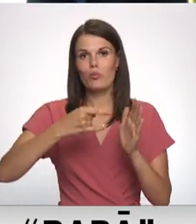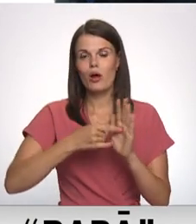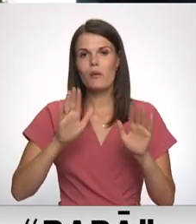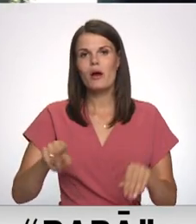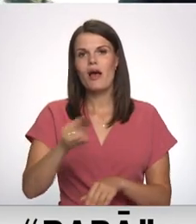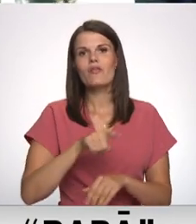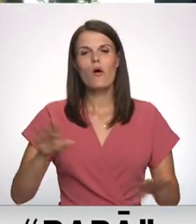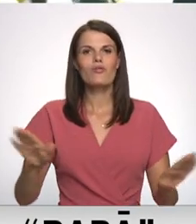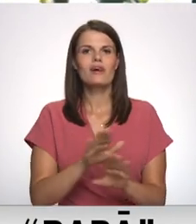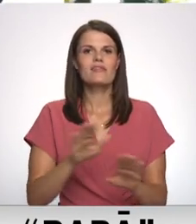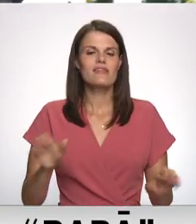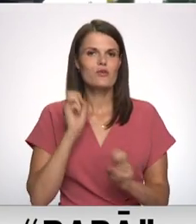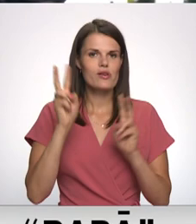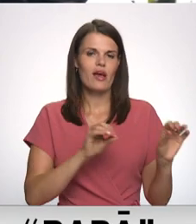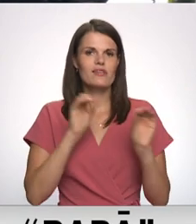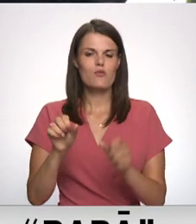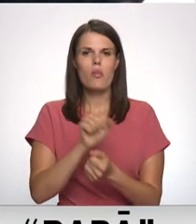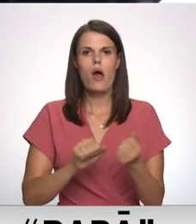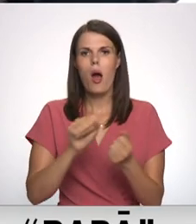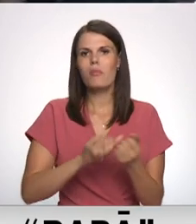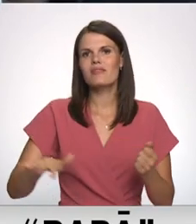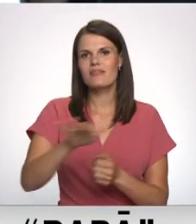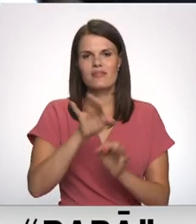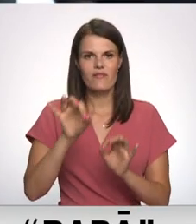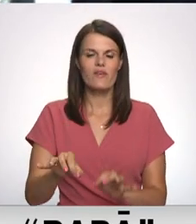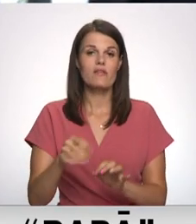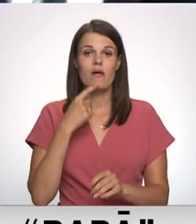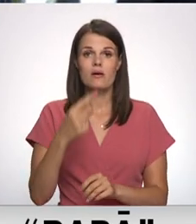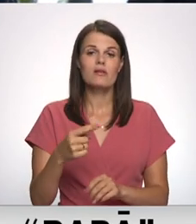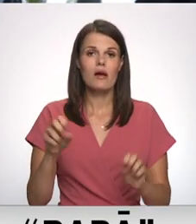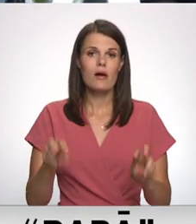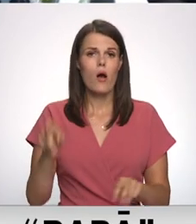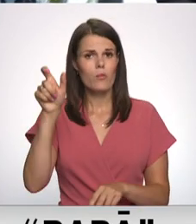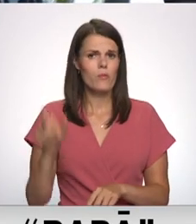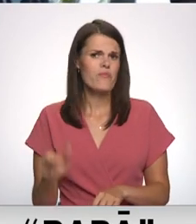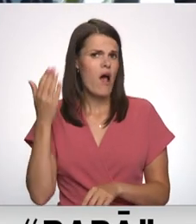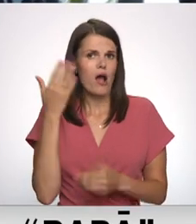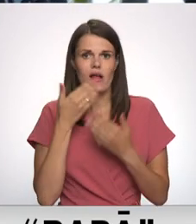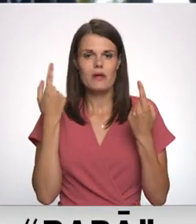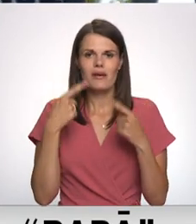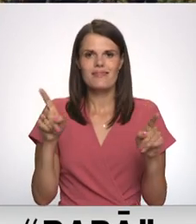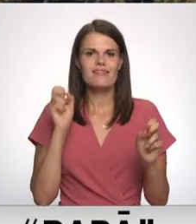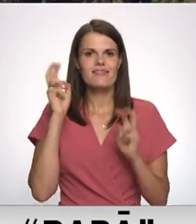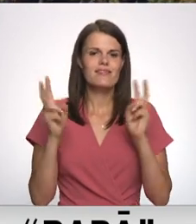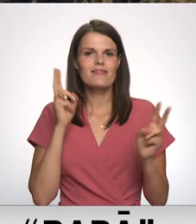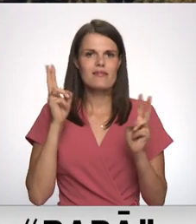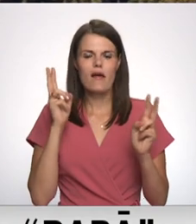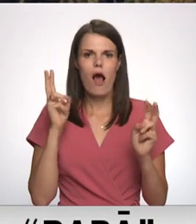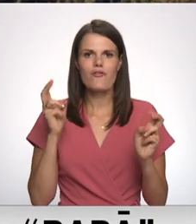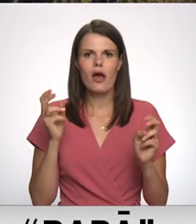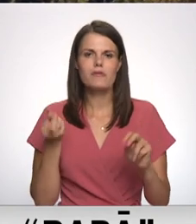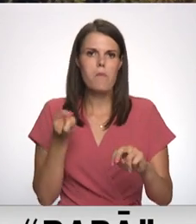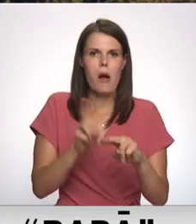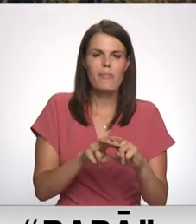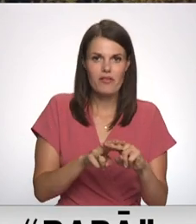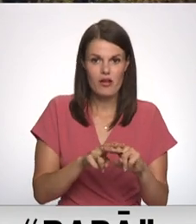dziesmu ieskaņojumu dabas akustiskajā vidē, kā uzsver folkloristi Iveta Tāle. Agrāk nebija citu skaņas pastiprinātāju kā vien apkārtējā vide,